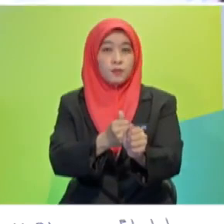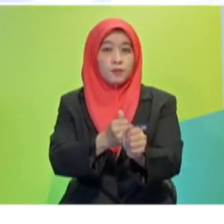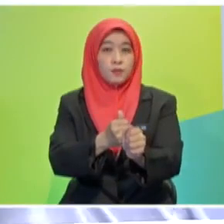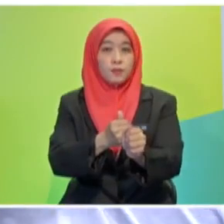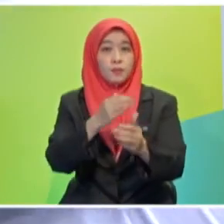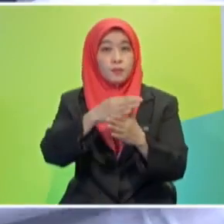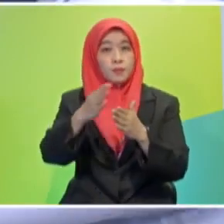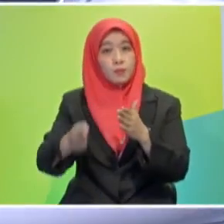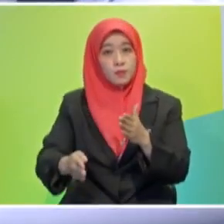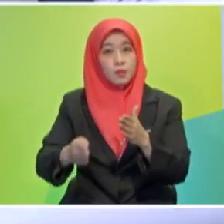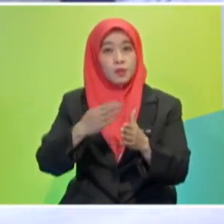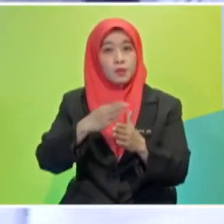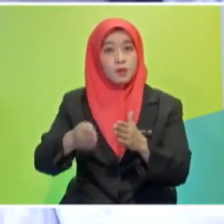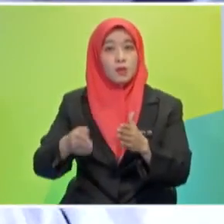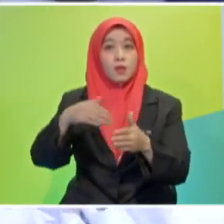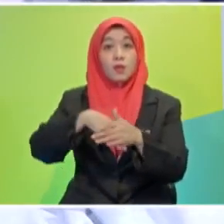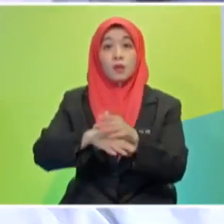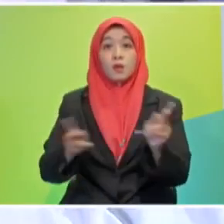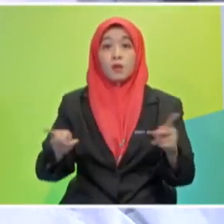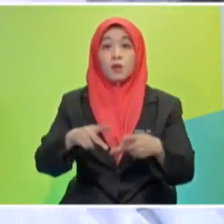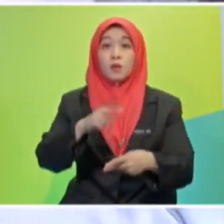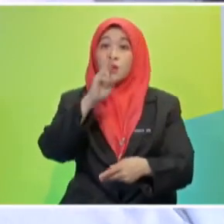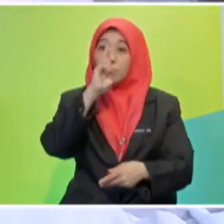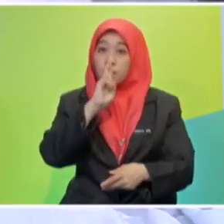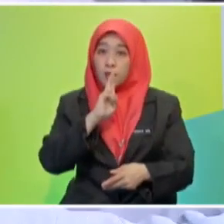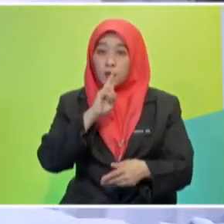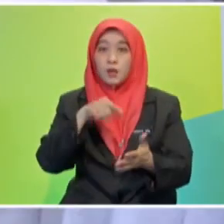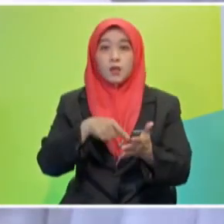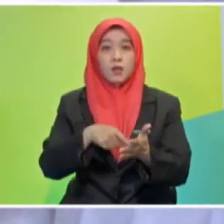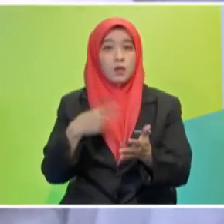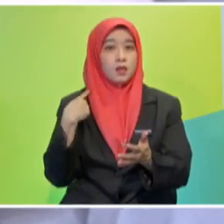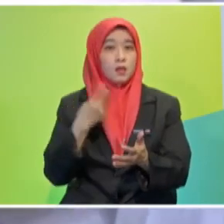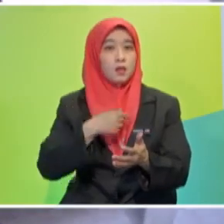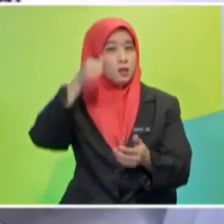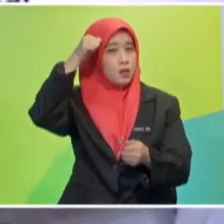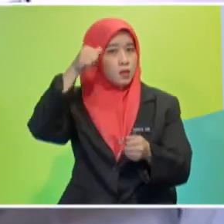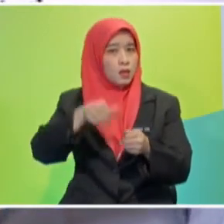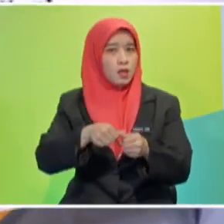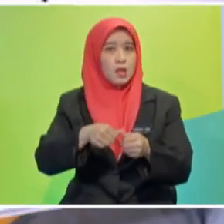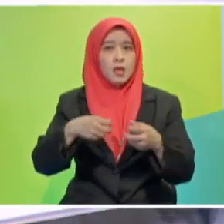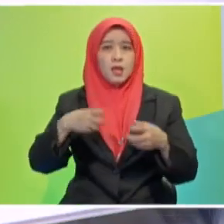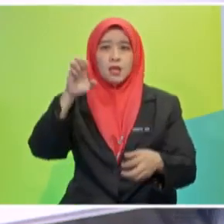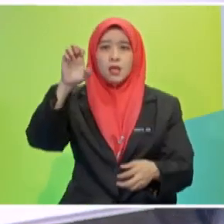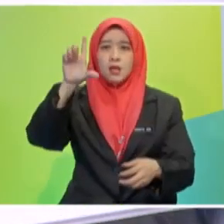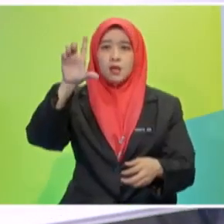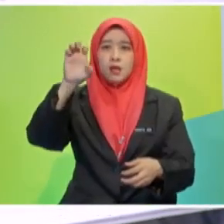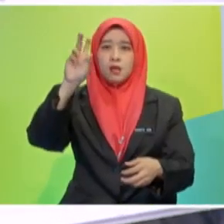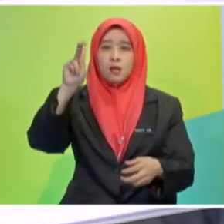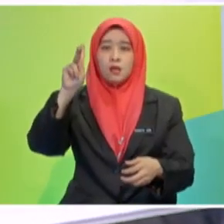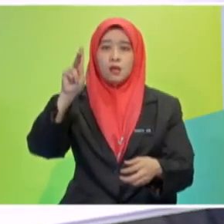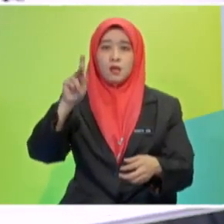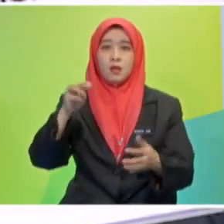bahagianlah. Ada bahagian. Okey, dalam kotak merah ni kita ingat elek. Elek tu membawa maksud